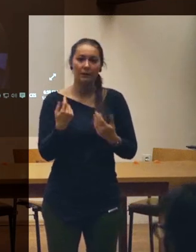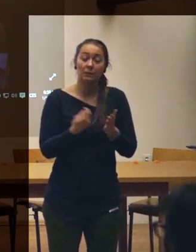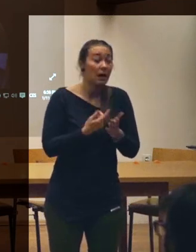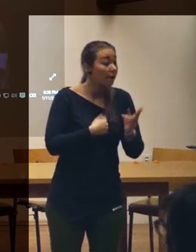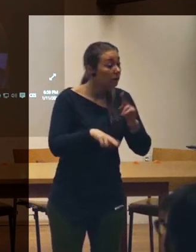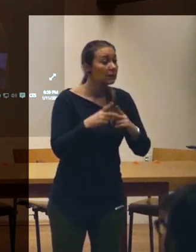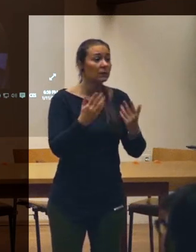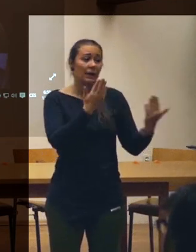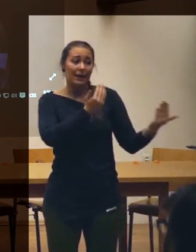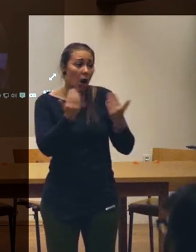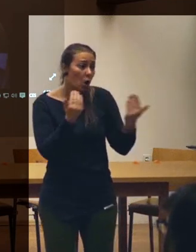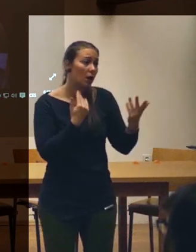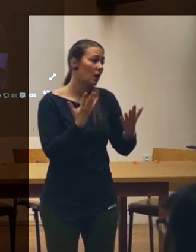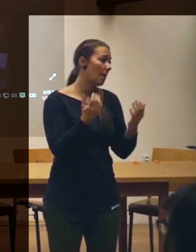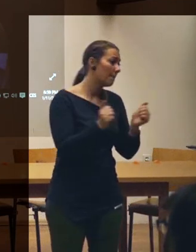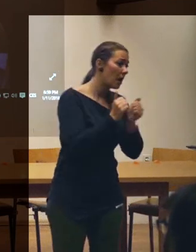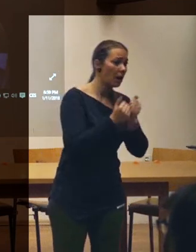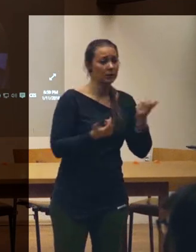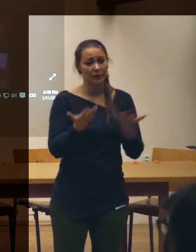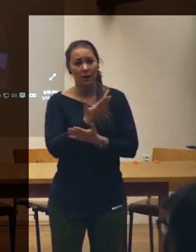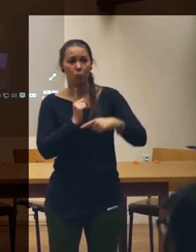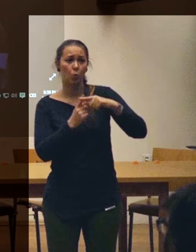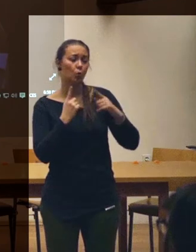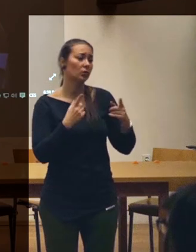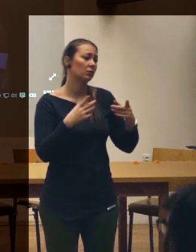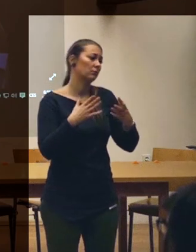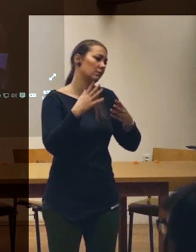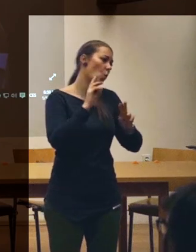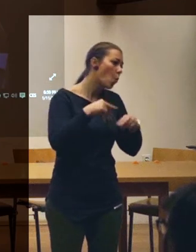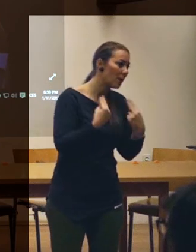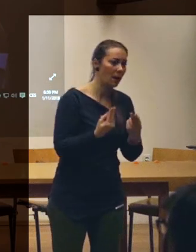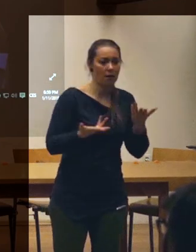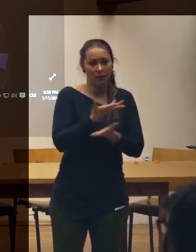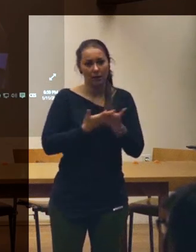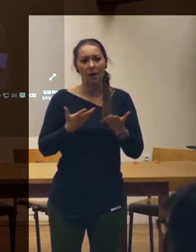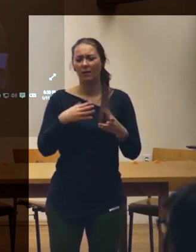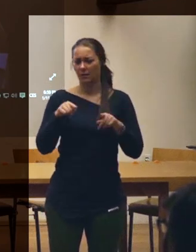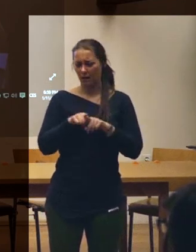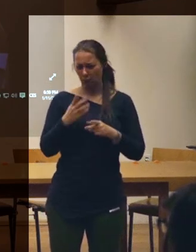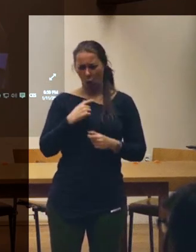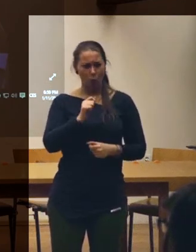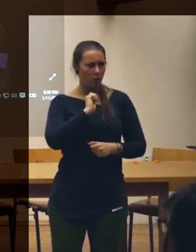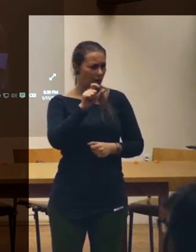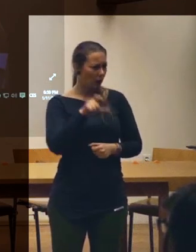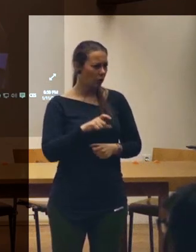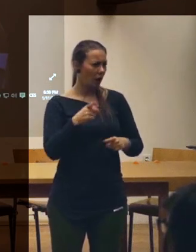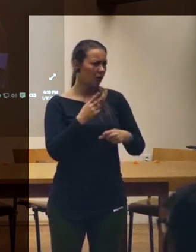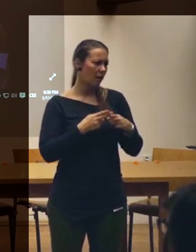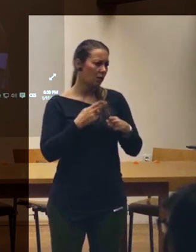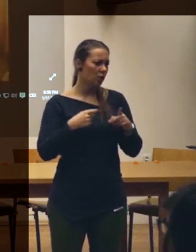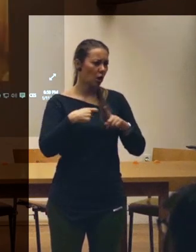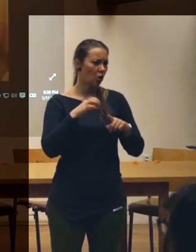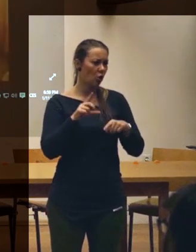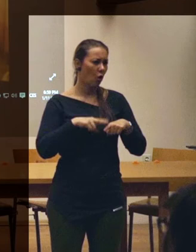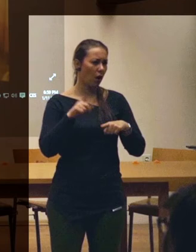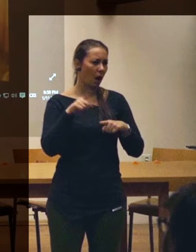medzi vysokým, nízkym, umením, neumením a tak ďalej. Moderovala to Kateřina Kolářová, ktorá je